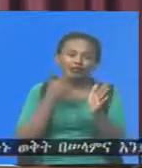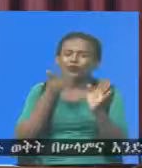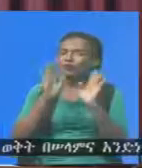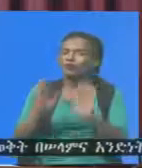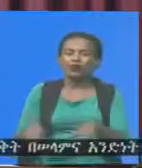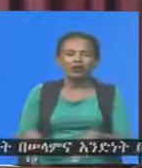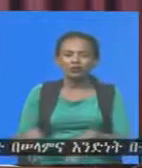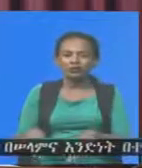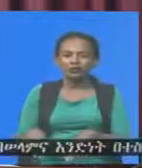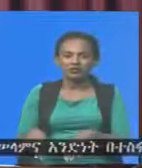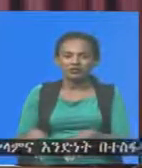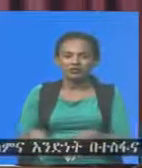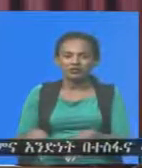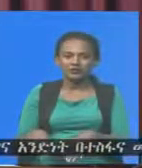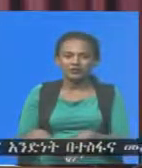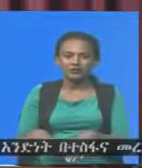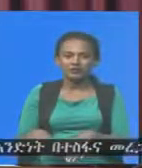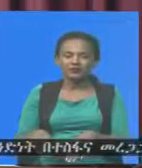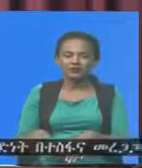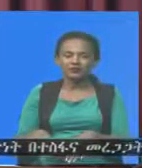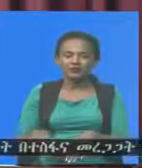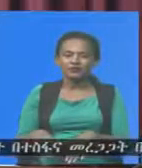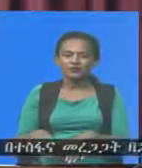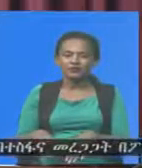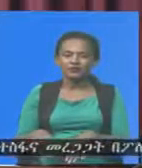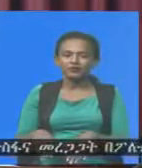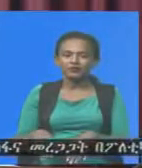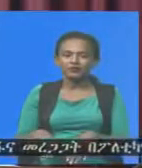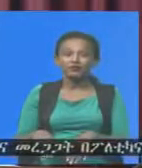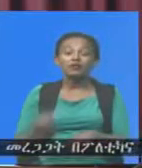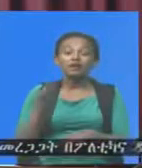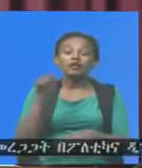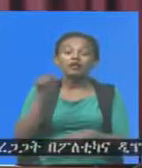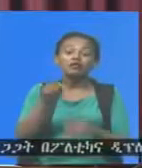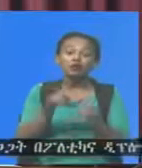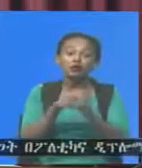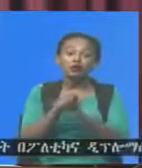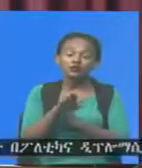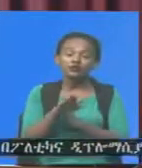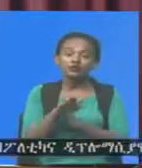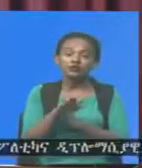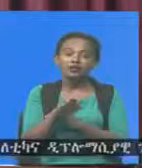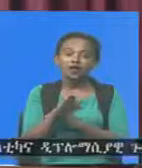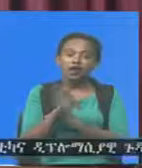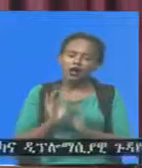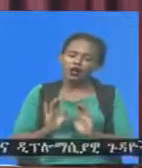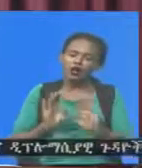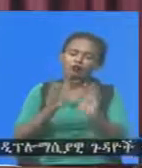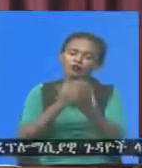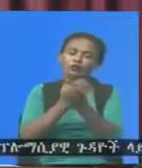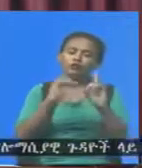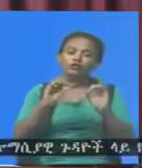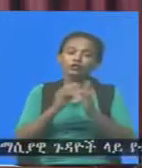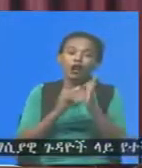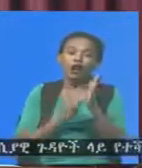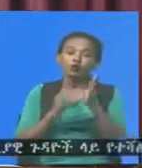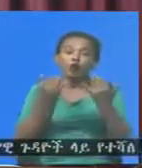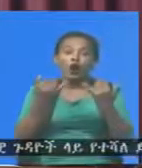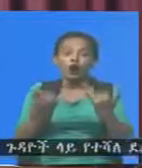ነው። እዛ ውስጥ ራሱ የፍትህ ስርዓቱ አሁንም ማለት